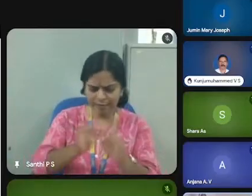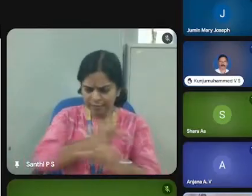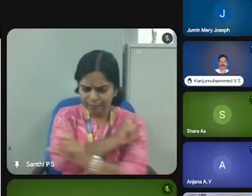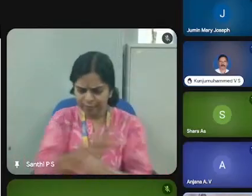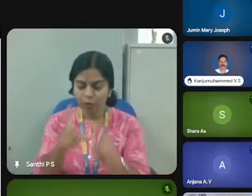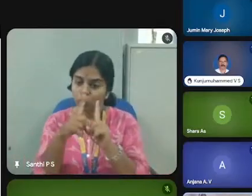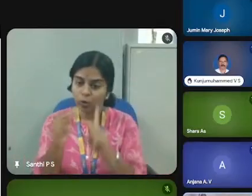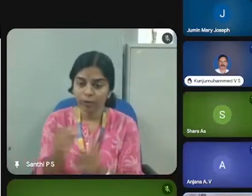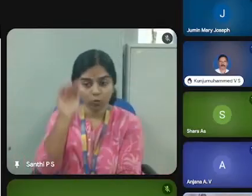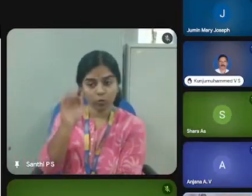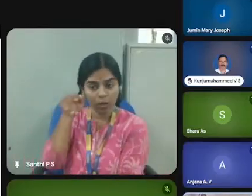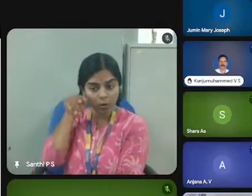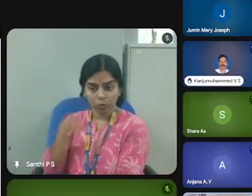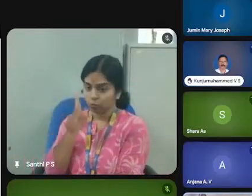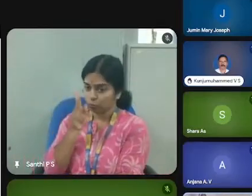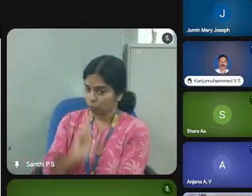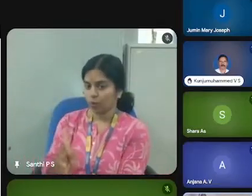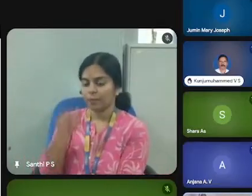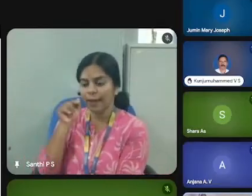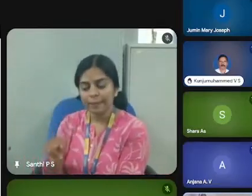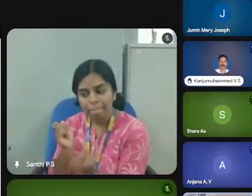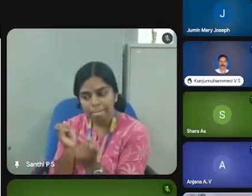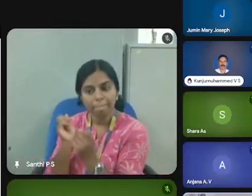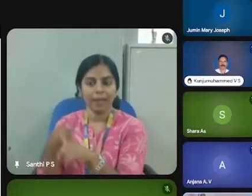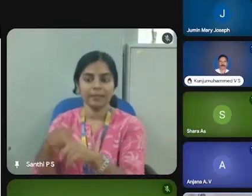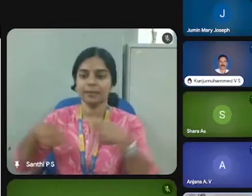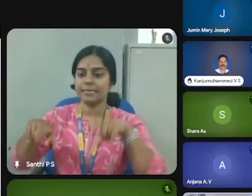എല്ലാം ചെയ്യുന്ന ആളാണോ നോക്കണം. സോ അതിനനുസരിച്ച് നമ്മൾ